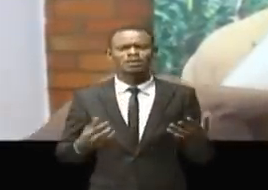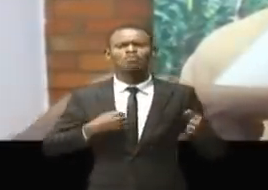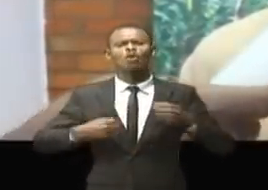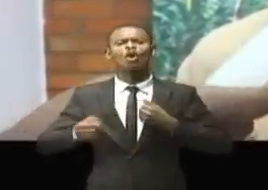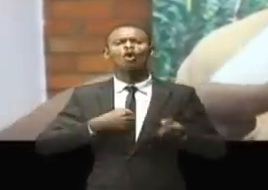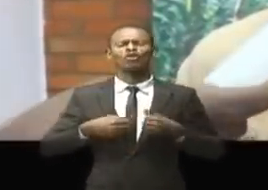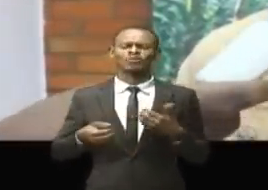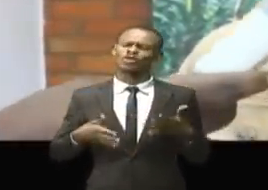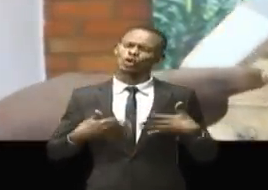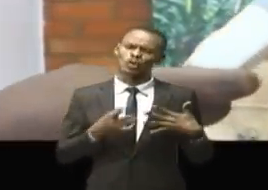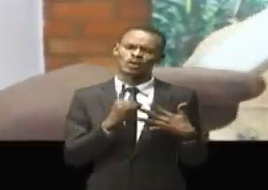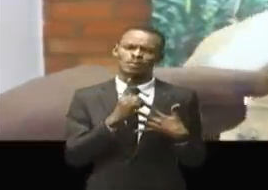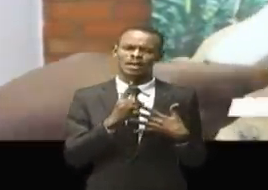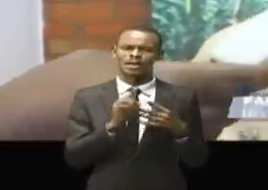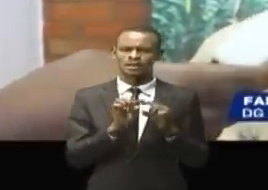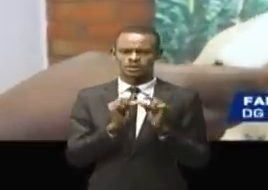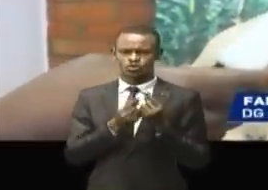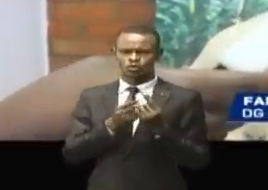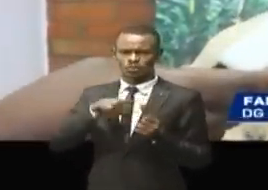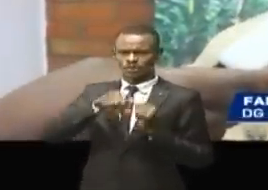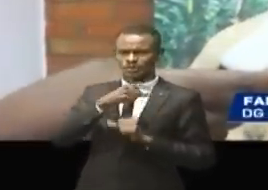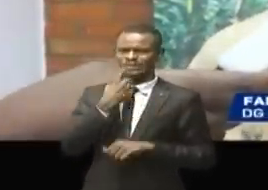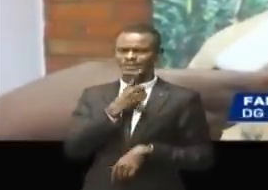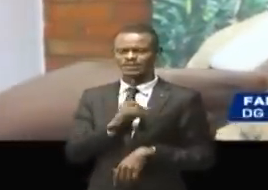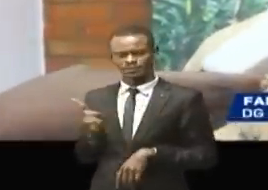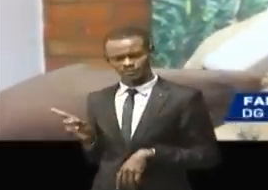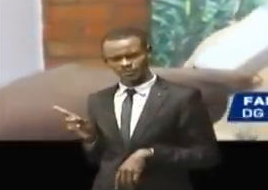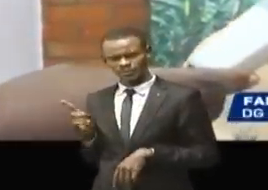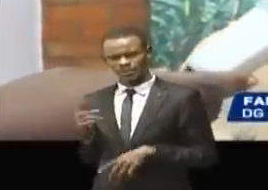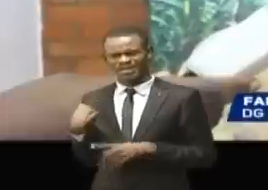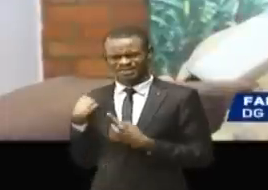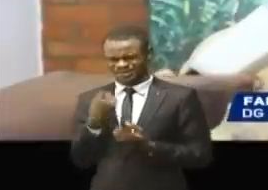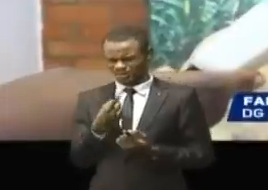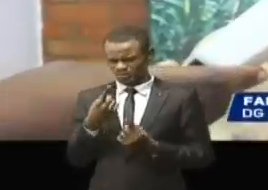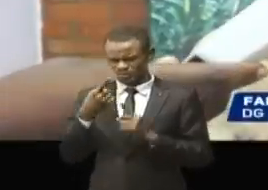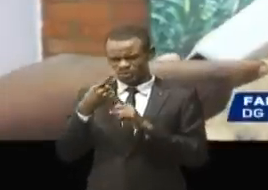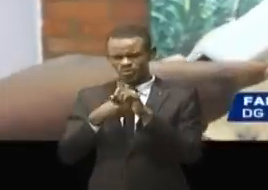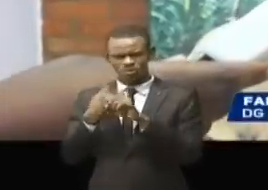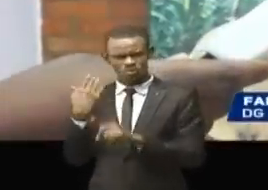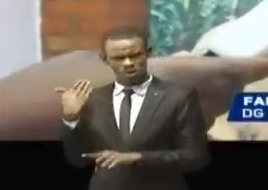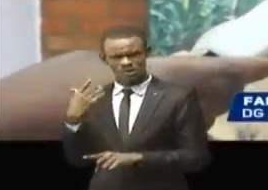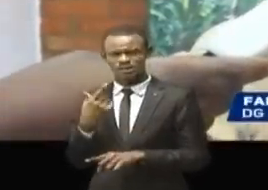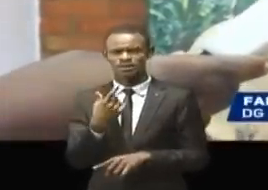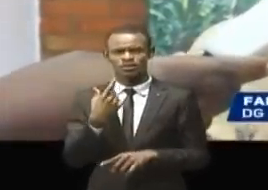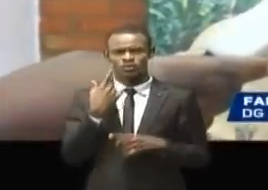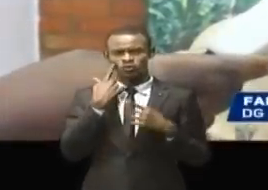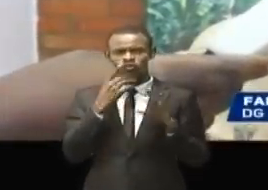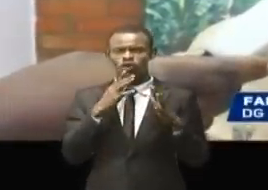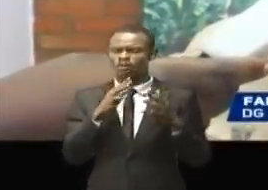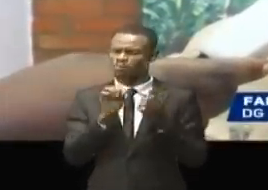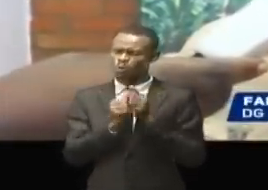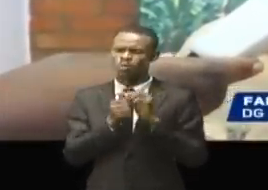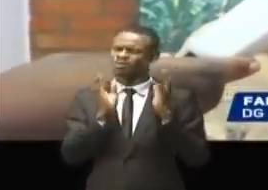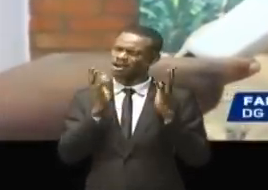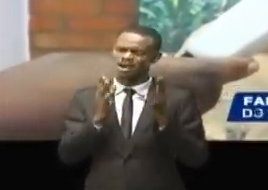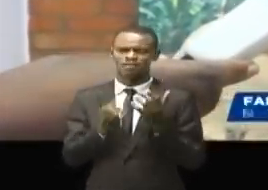nous faisons face à des troubles importants et des violences, des incendies.